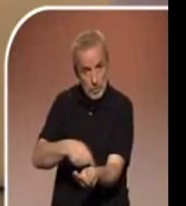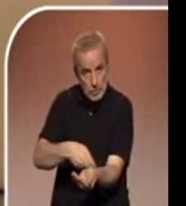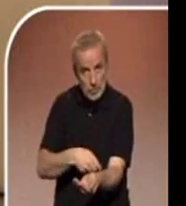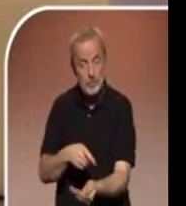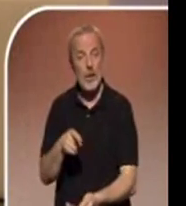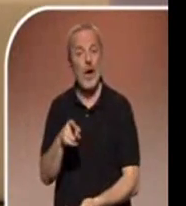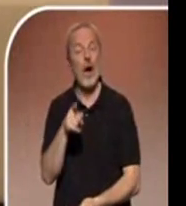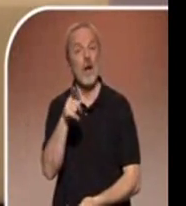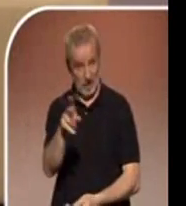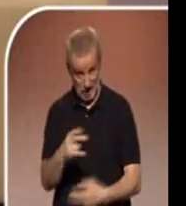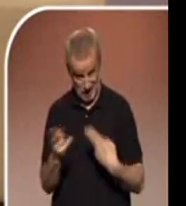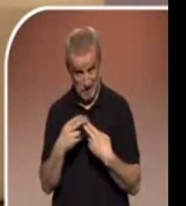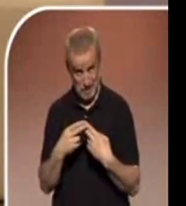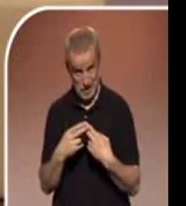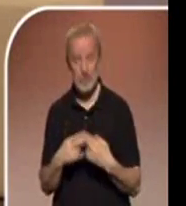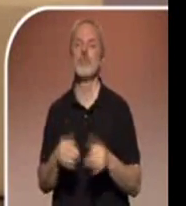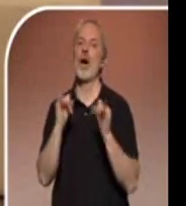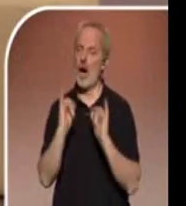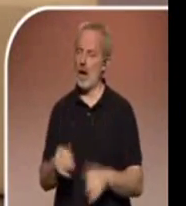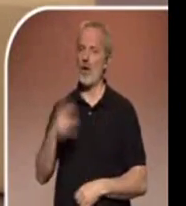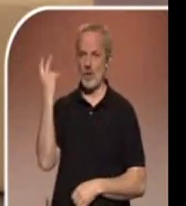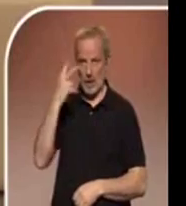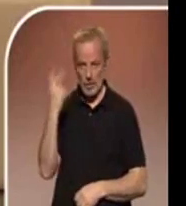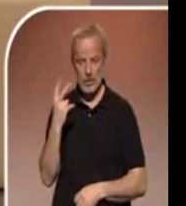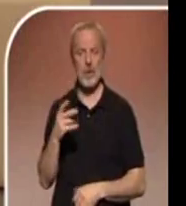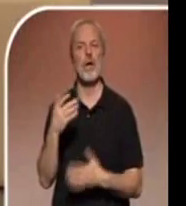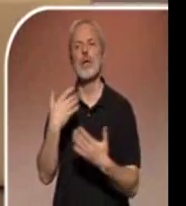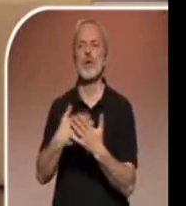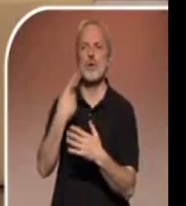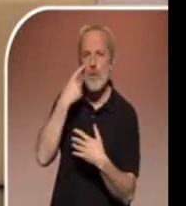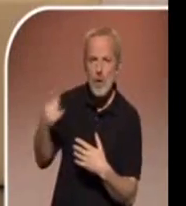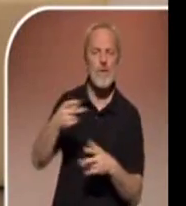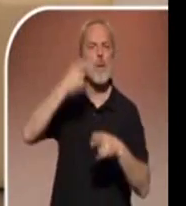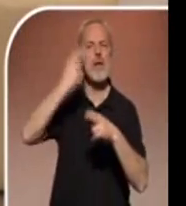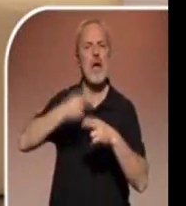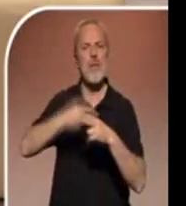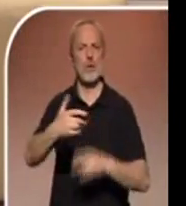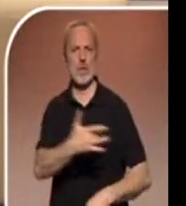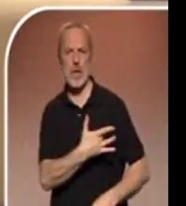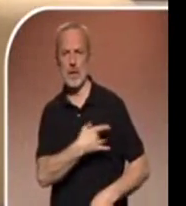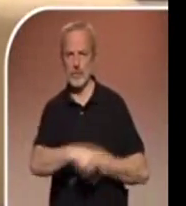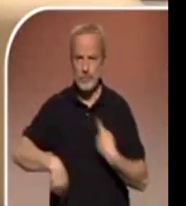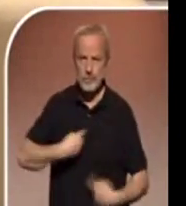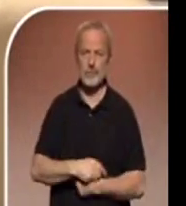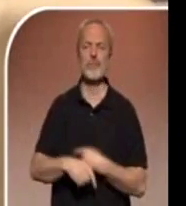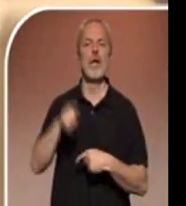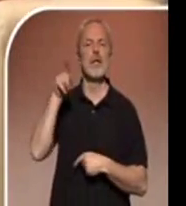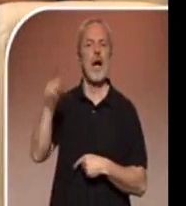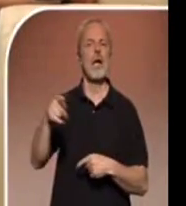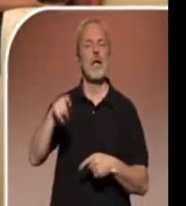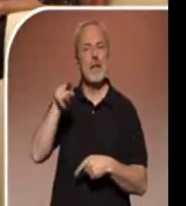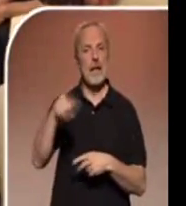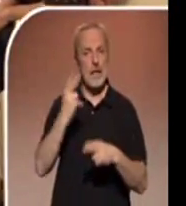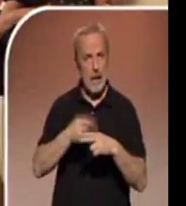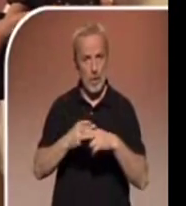tromboembolická nemoc jako taková je třetí mezi výskytem, tedy kardiovaskulárních chorob. Je to onemocnění poměrně časté,